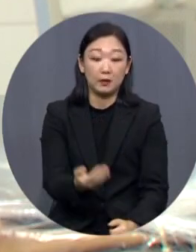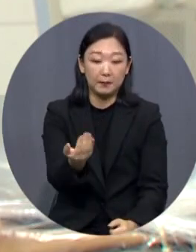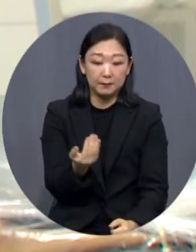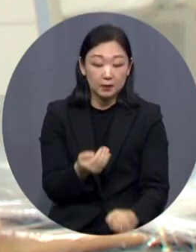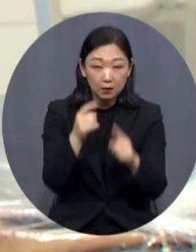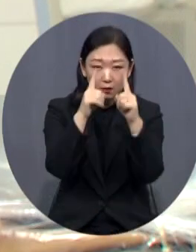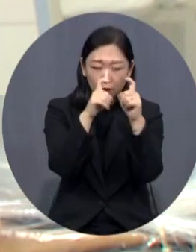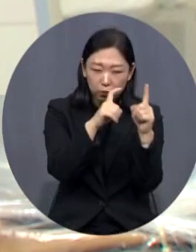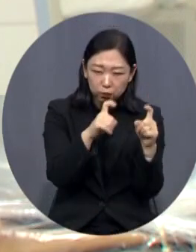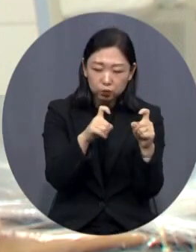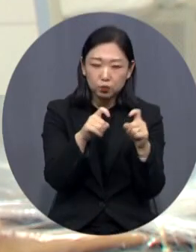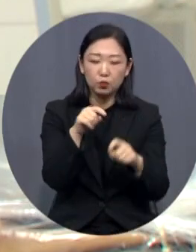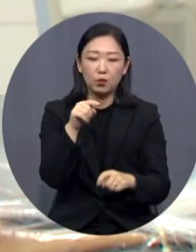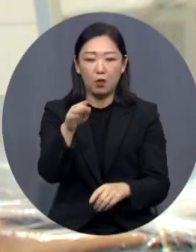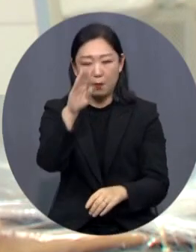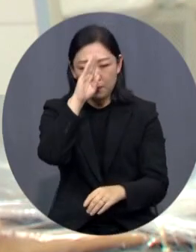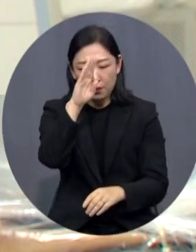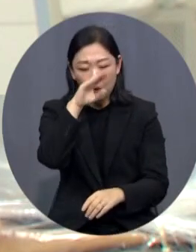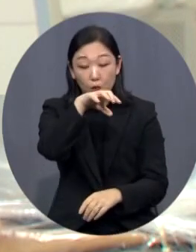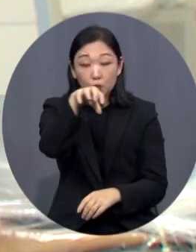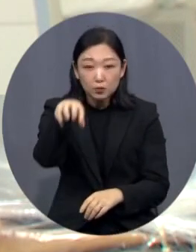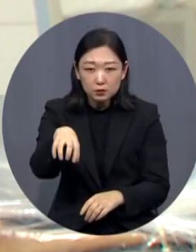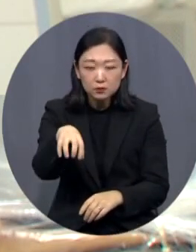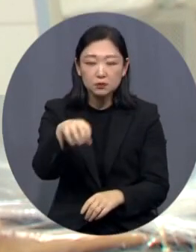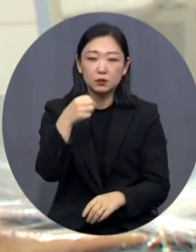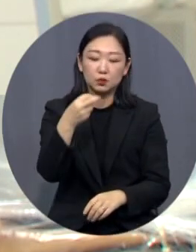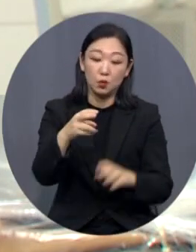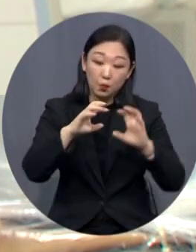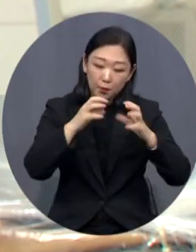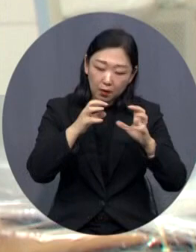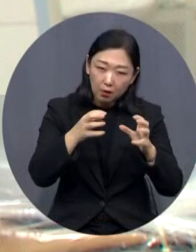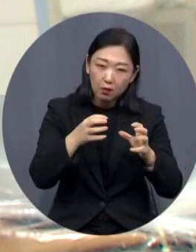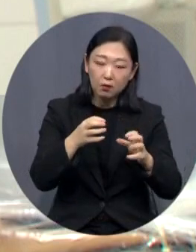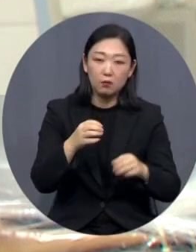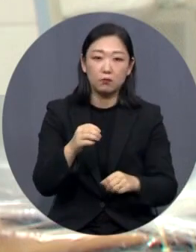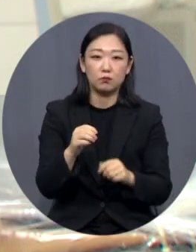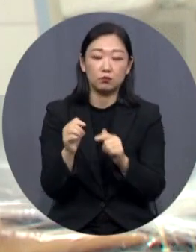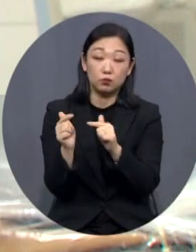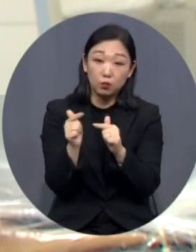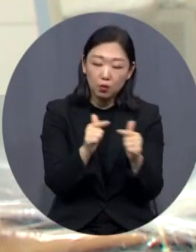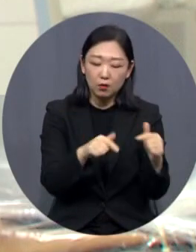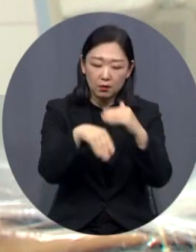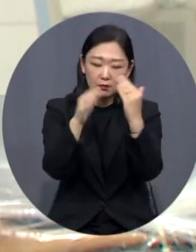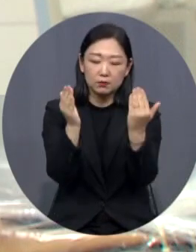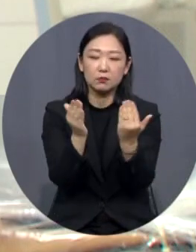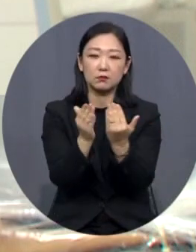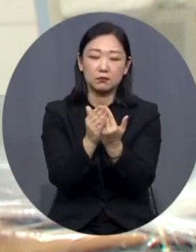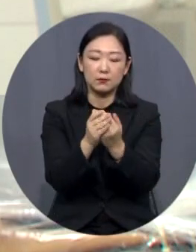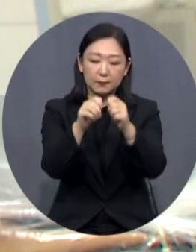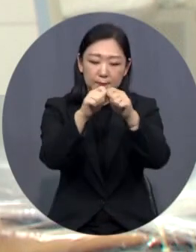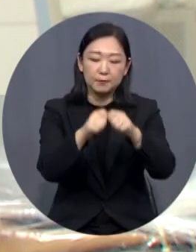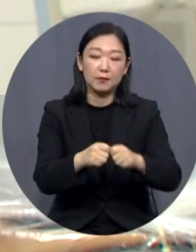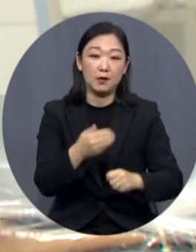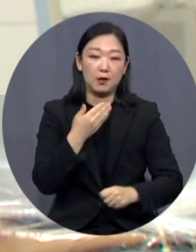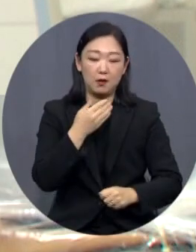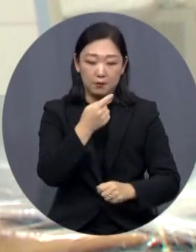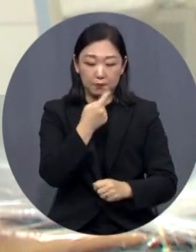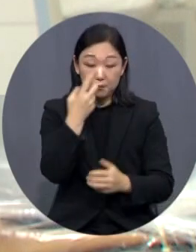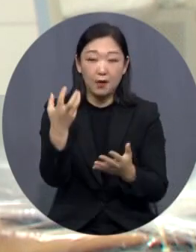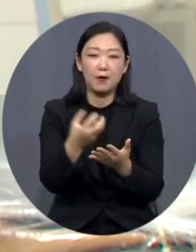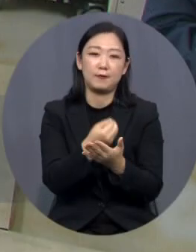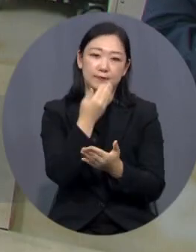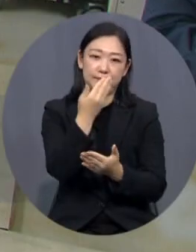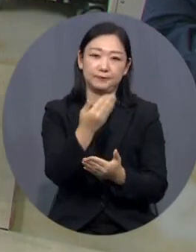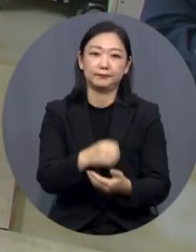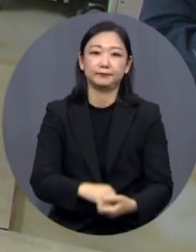보면은 그러한 병변의 위치나 아니면은 태아나 뭐 그런게 다 사전에 미리 파악이